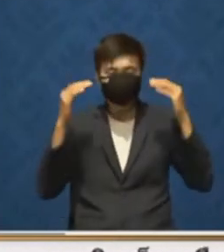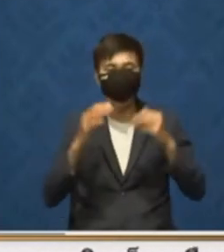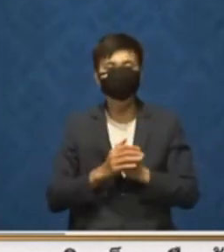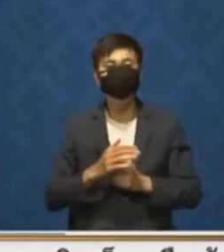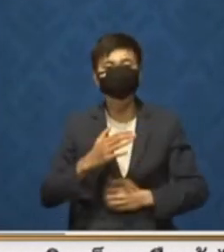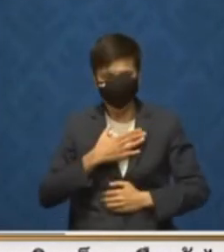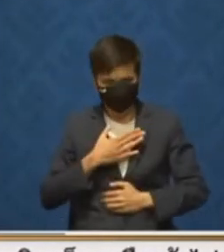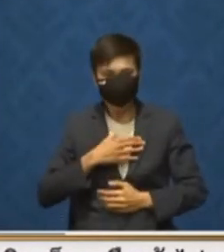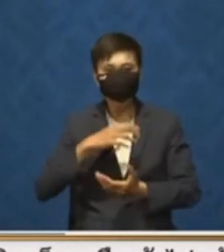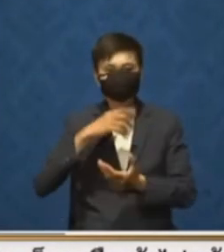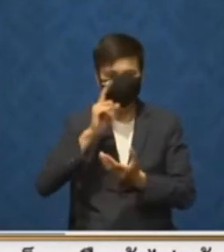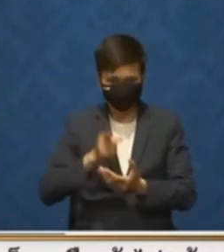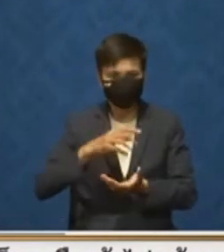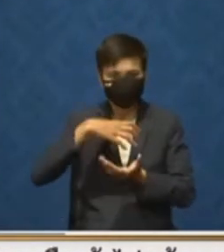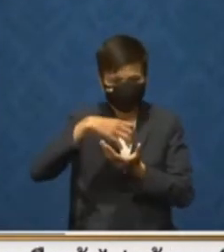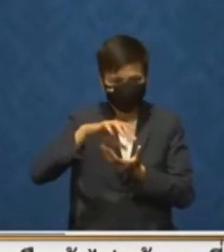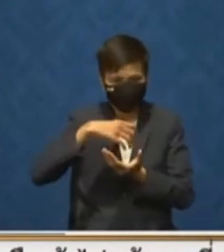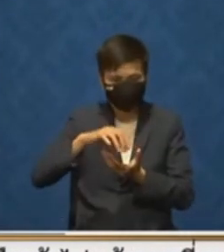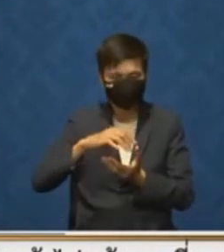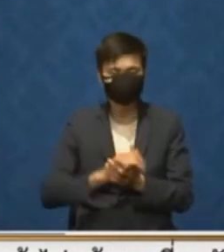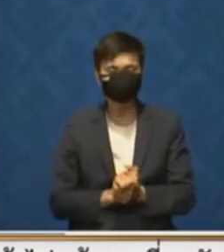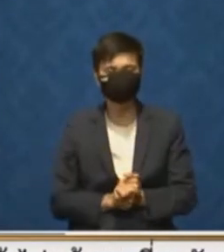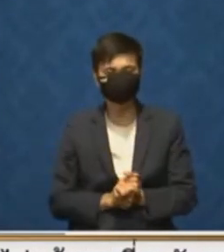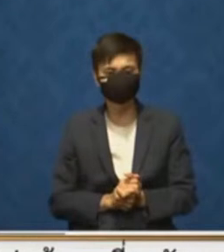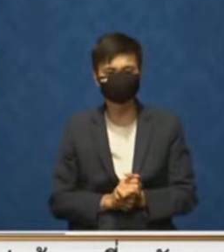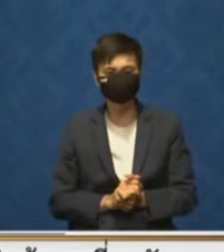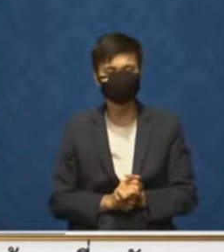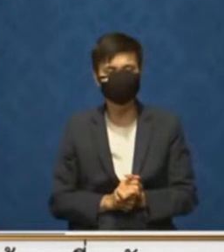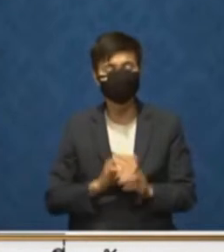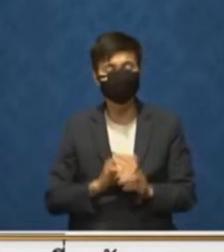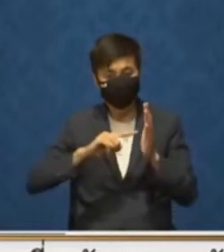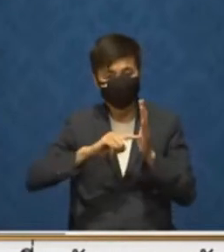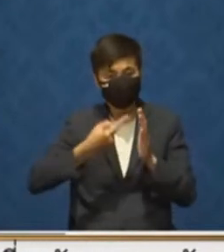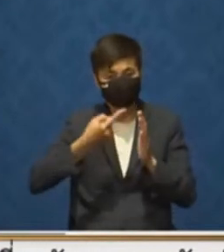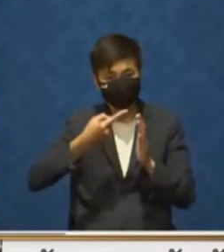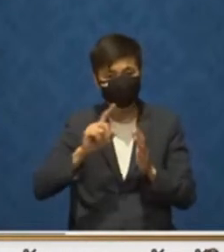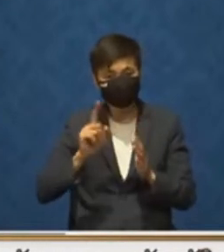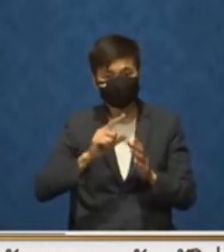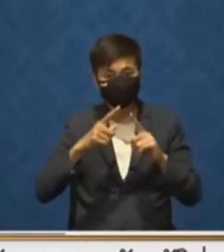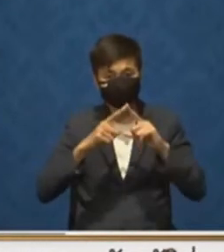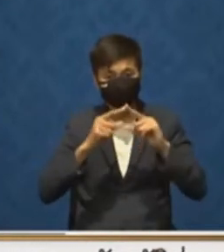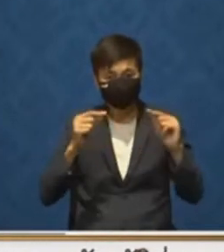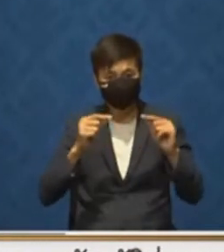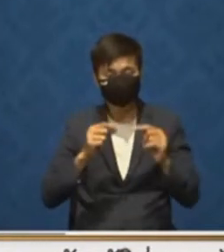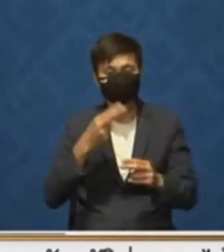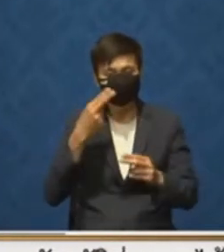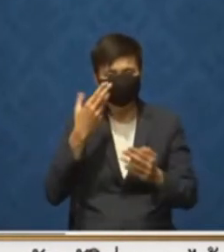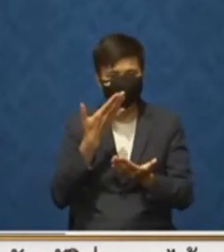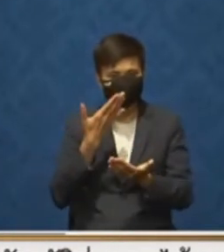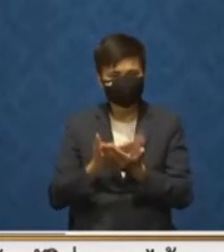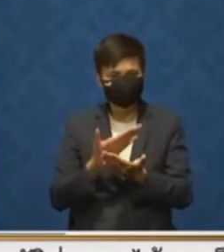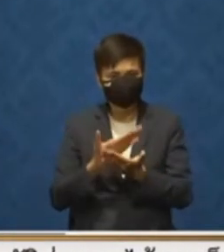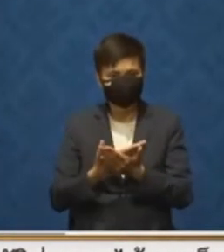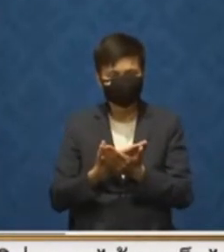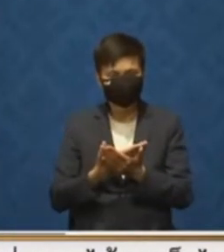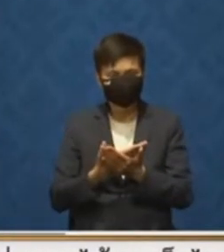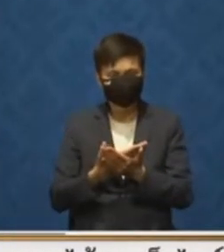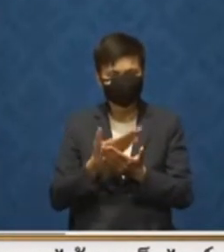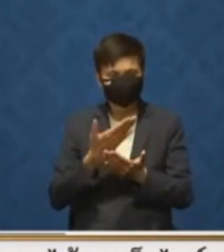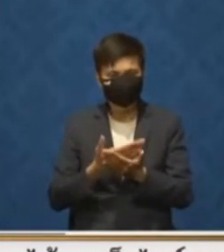ชี้แจงทำความเข้าใจขอเริ่มต้นด้วยเรื่องเงินเฟ้อหรือของแพง